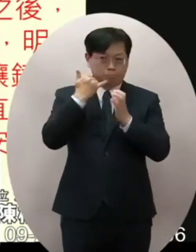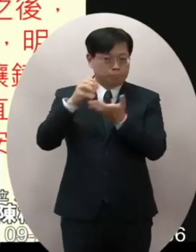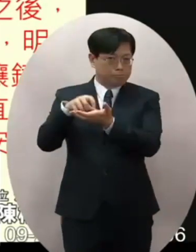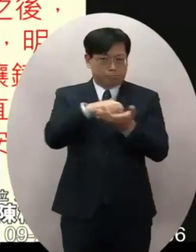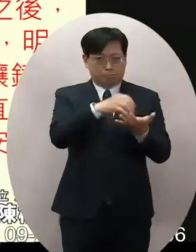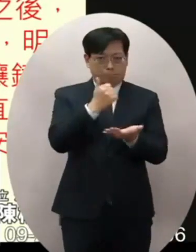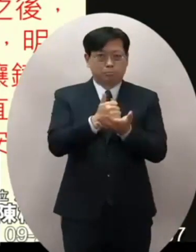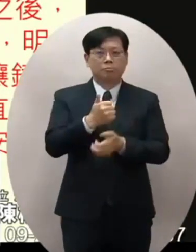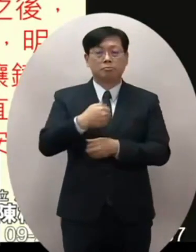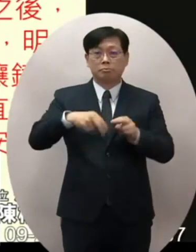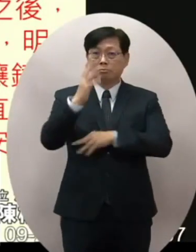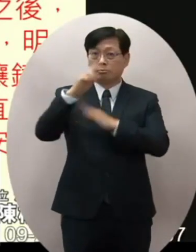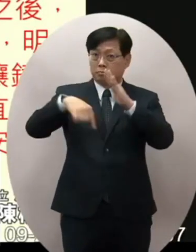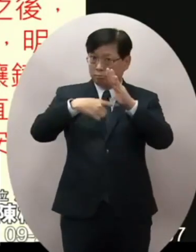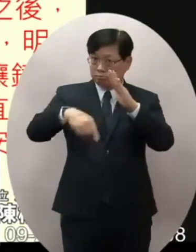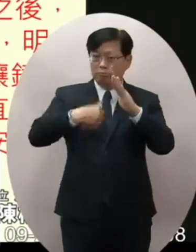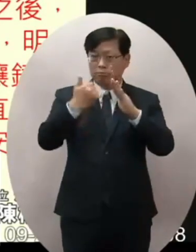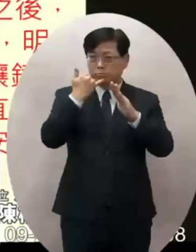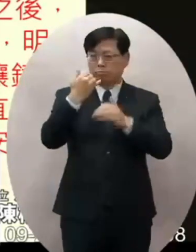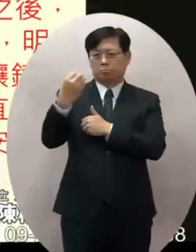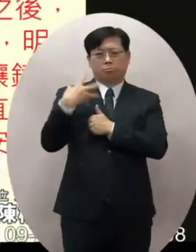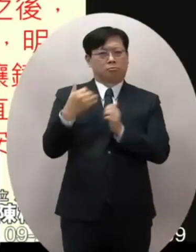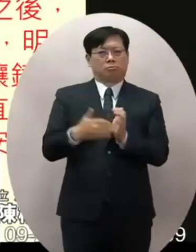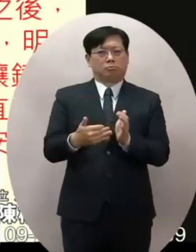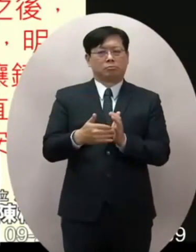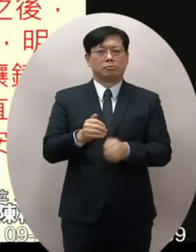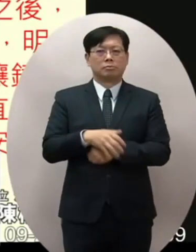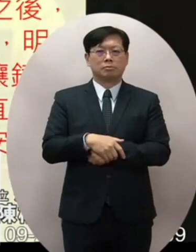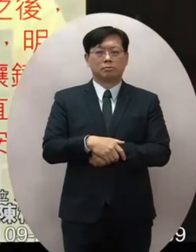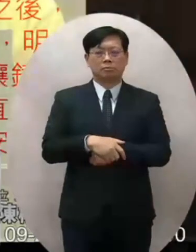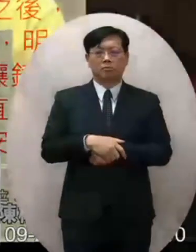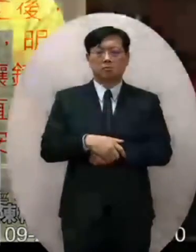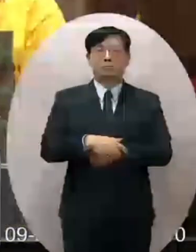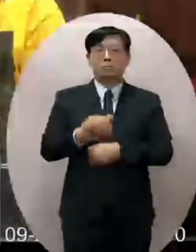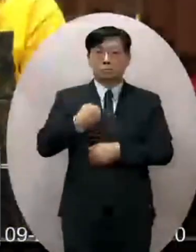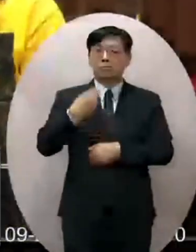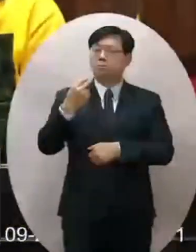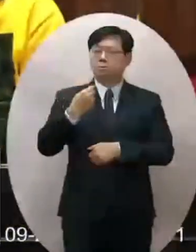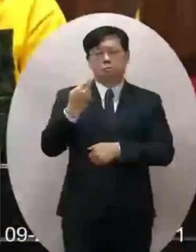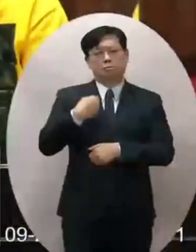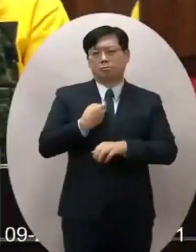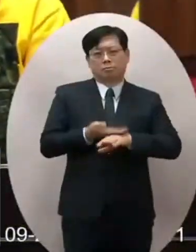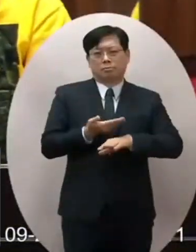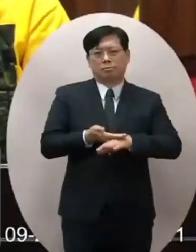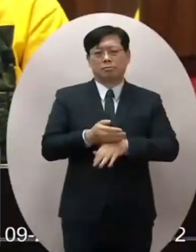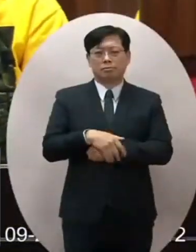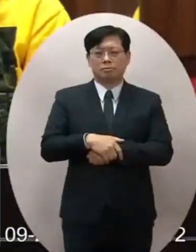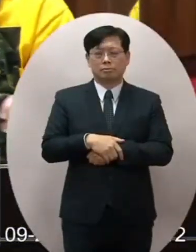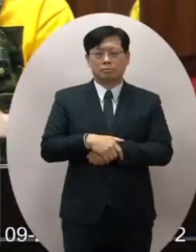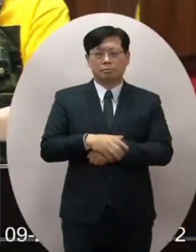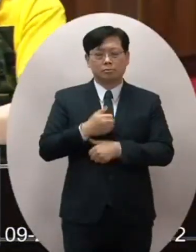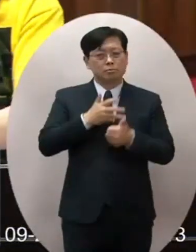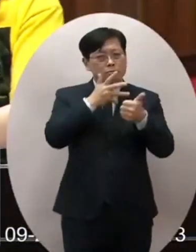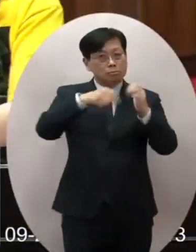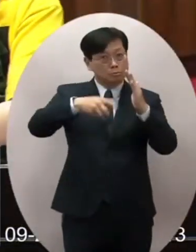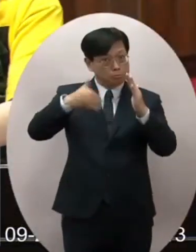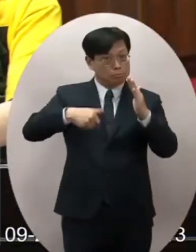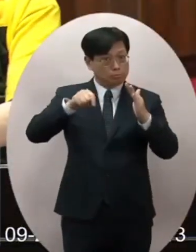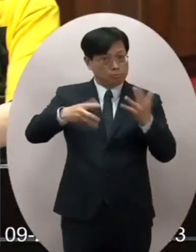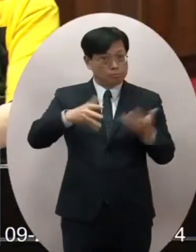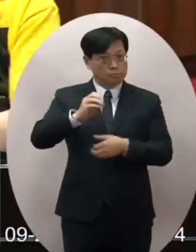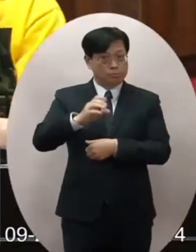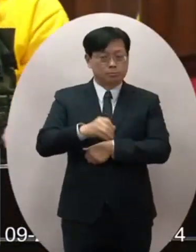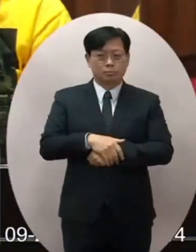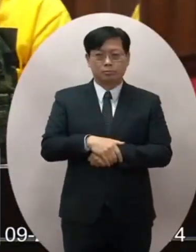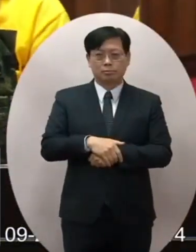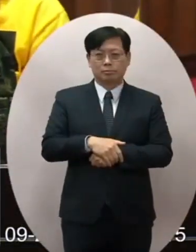照，行政院直接告诉我的，叫我们放心。那我要请问院长，请问有没有这